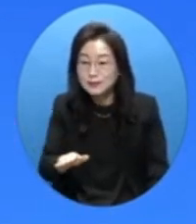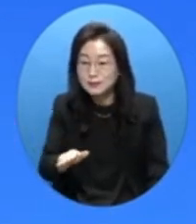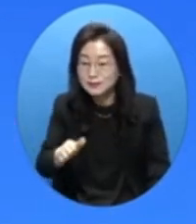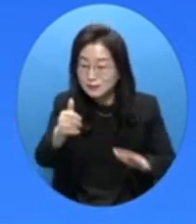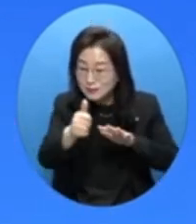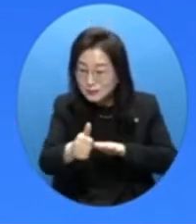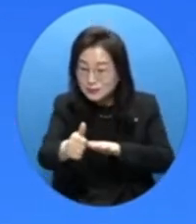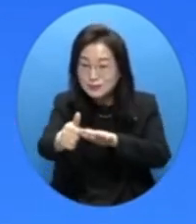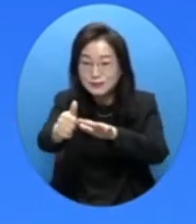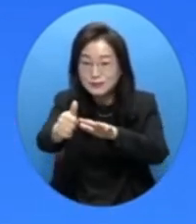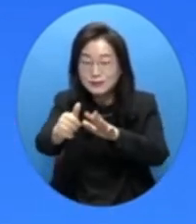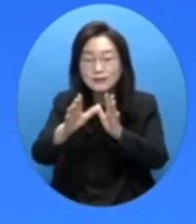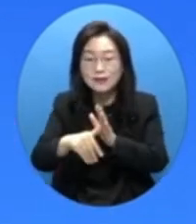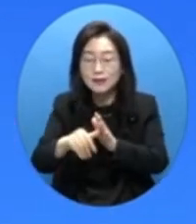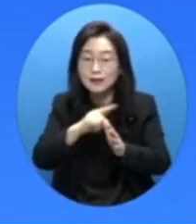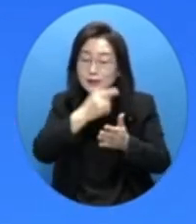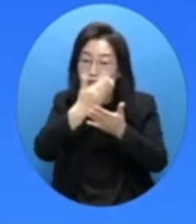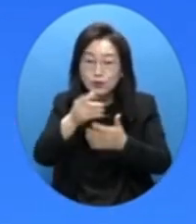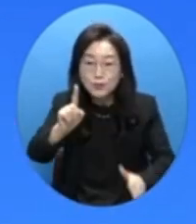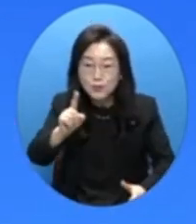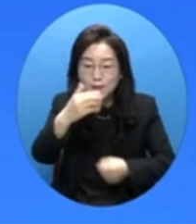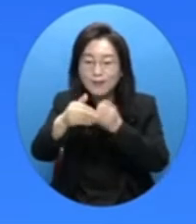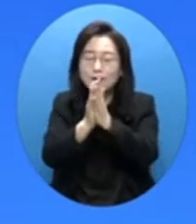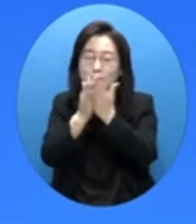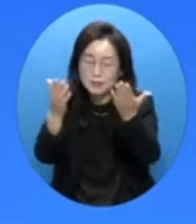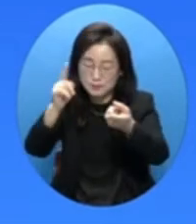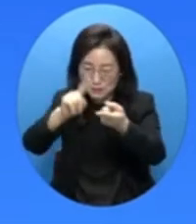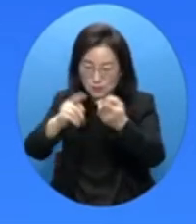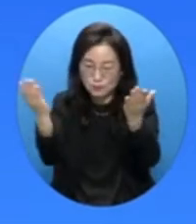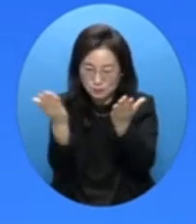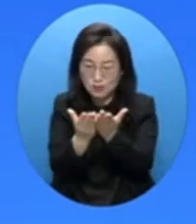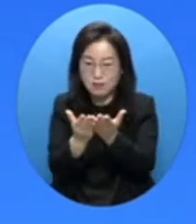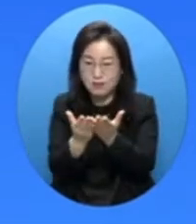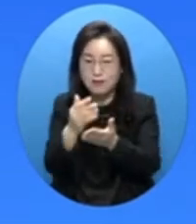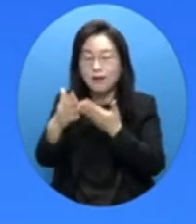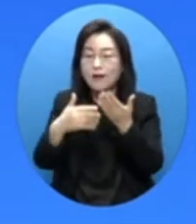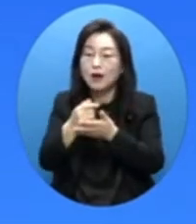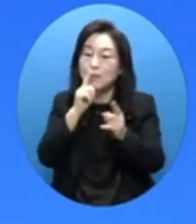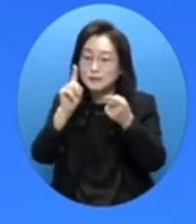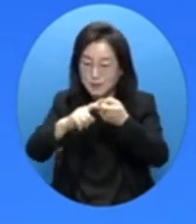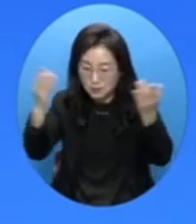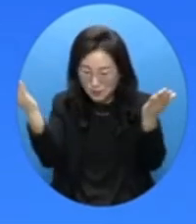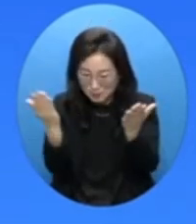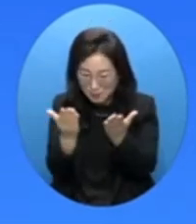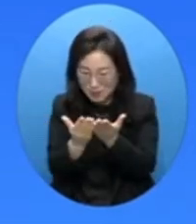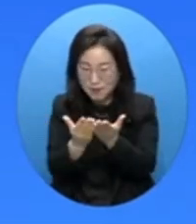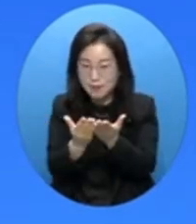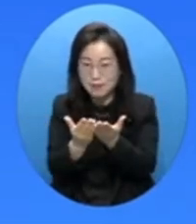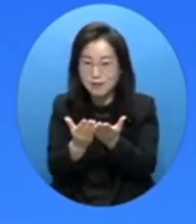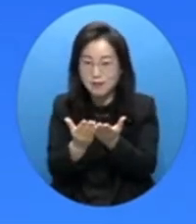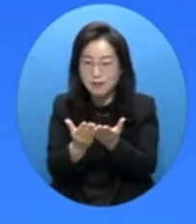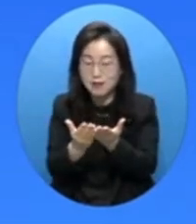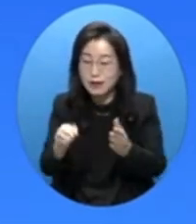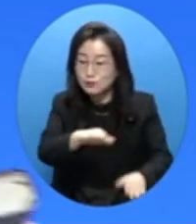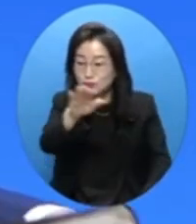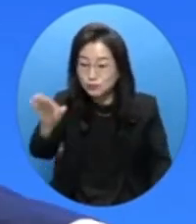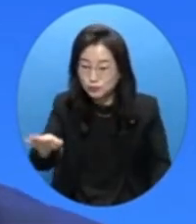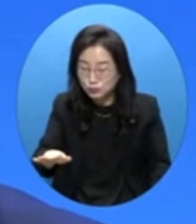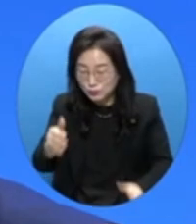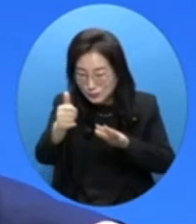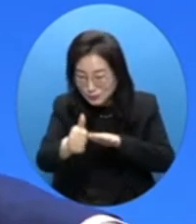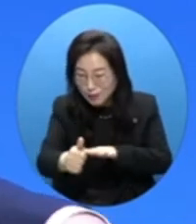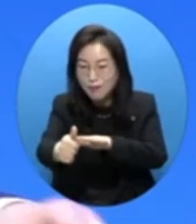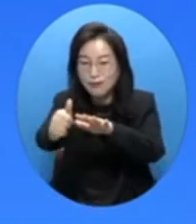따라가 살아갈 때 우리에게 가장 중요한 것은 말씀을 따라 사는 것입니다 우리가 하나님의 인도를 말씀을 통하여 받고 말씀이 우리를 인도하는